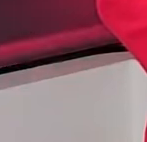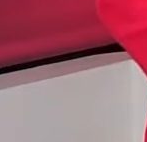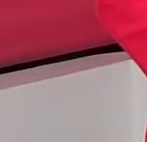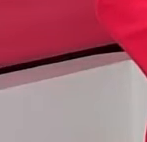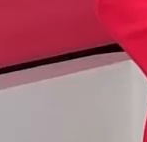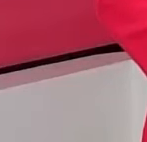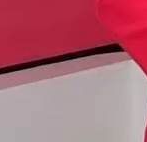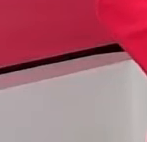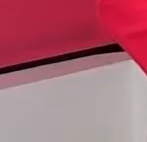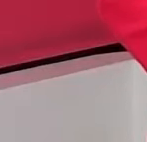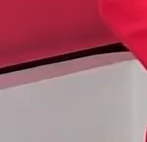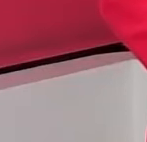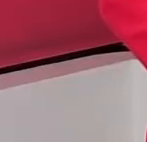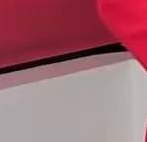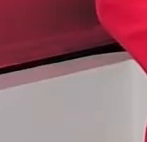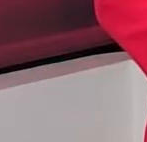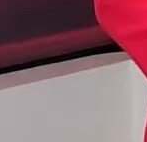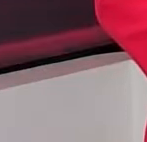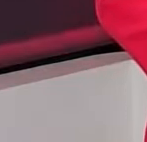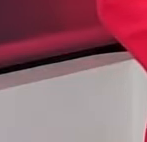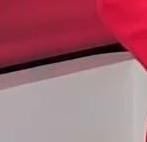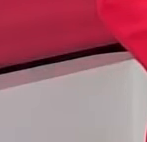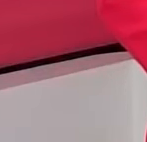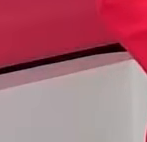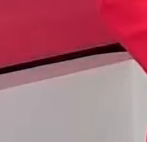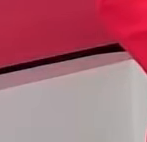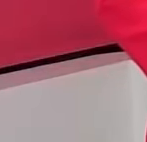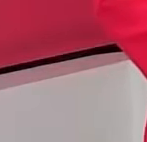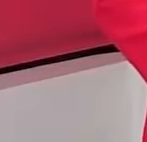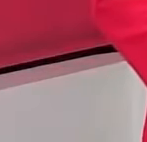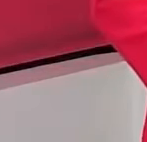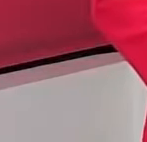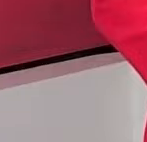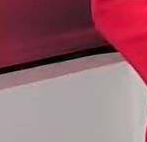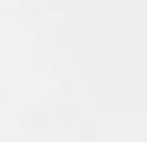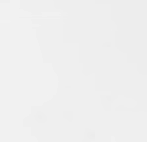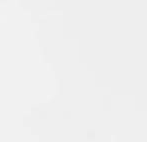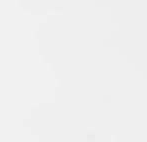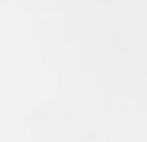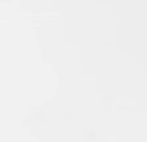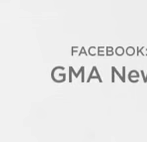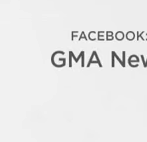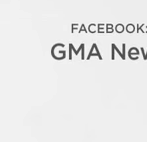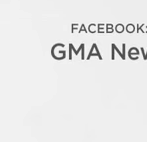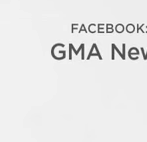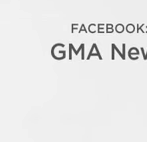samahan nyo kami sa GMA Pinoy TV at sa www.gmanews.tv.